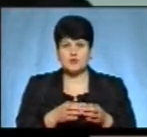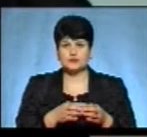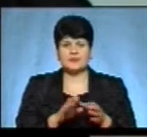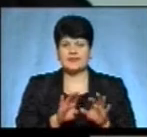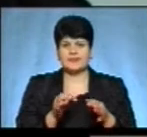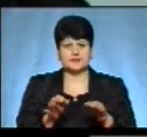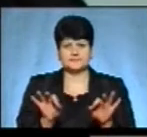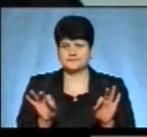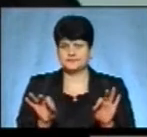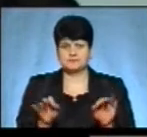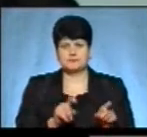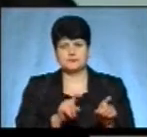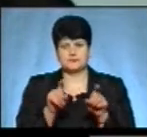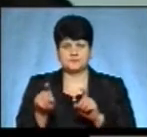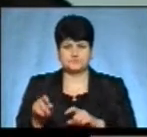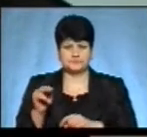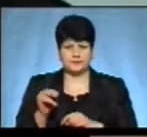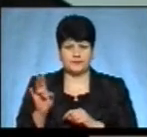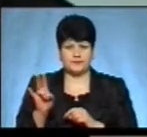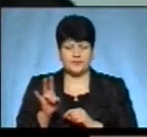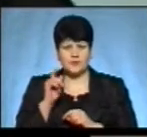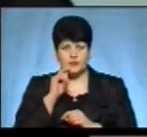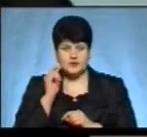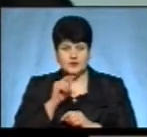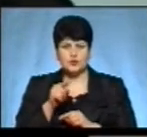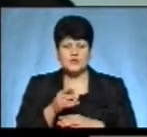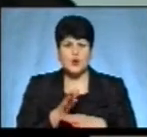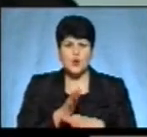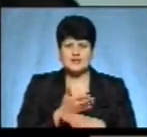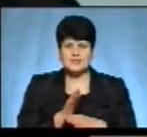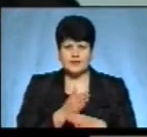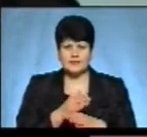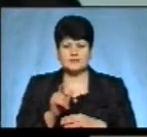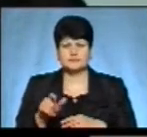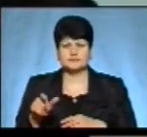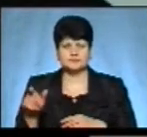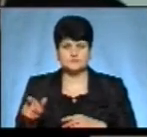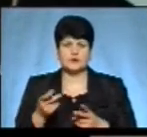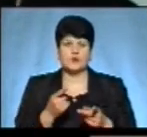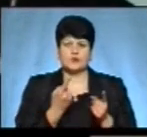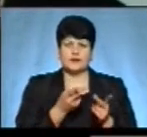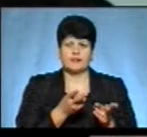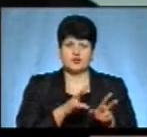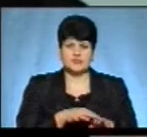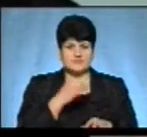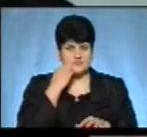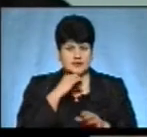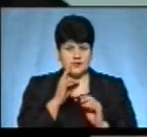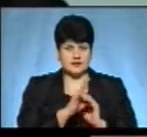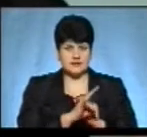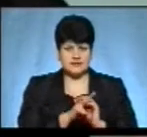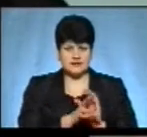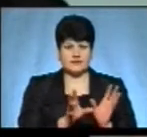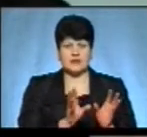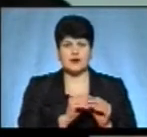не допустили до цього переходу, хоча частково громада тоді розділилася і частина залишилася в старому храмі разом